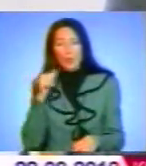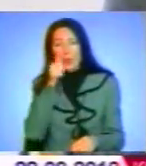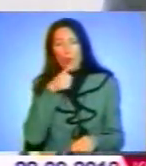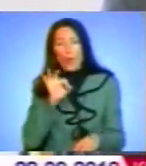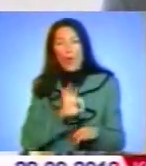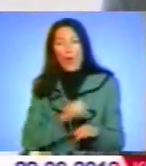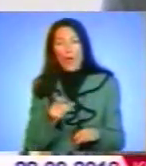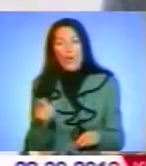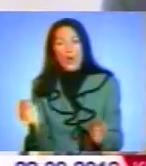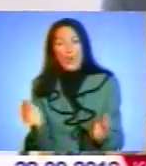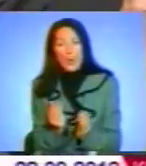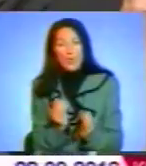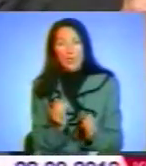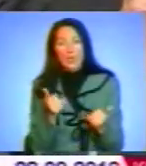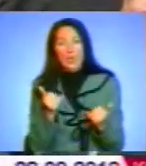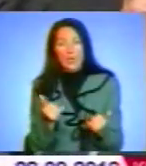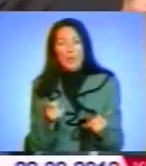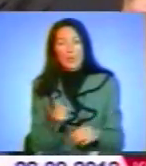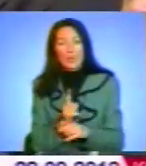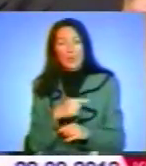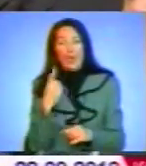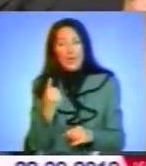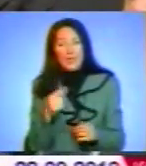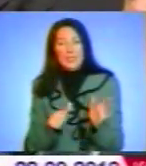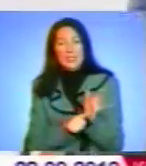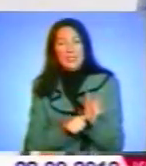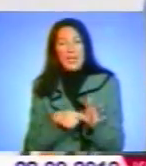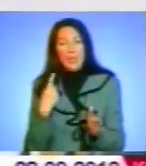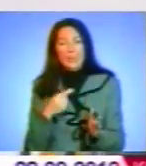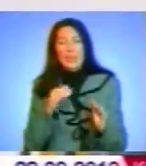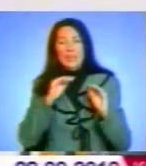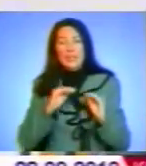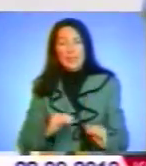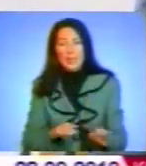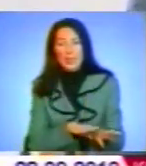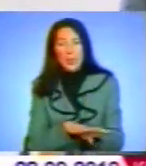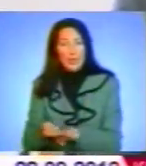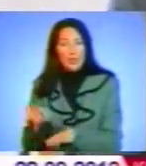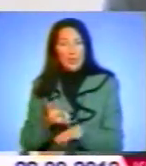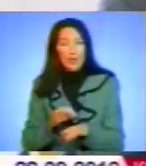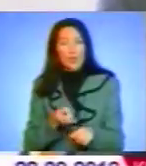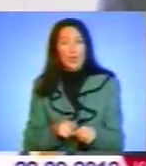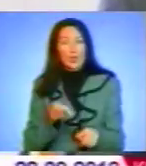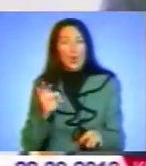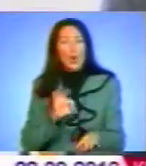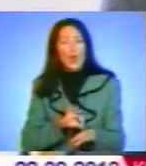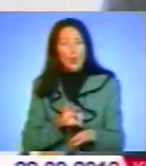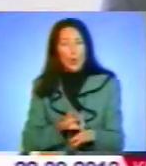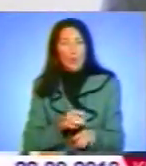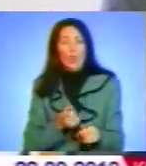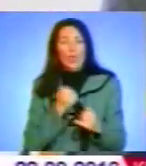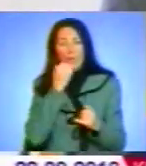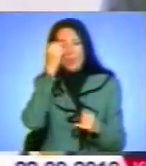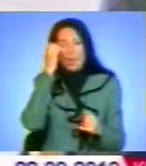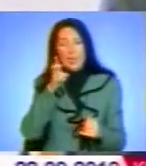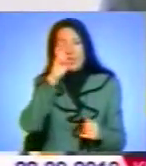хворих поменшало. І наразі Тернопільщина – одна з шести областей з найнижчим рівнем захворюваності на цю недугу. Завдяки державній